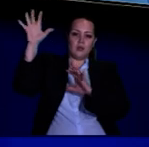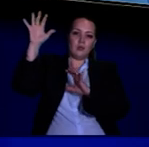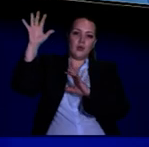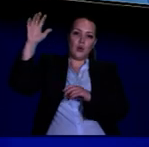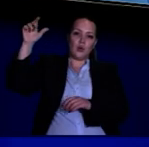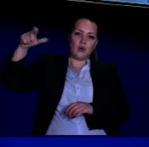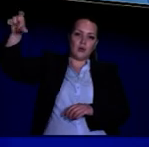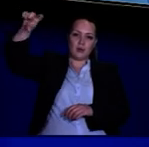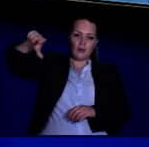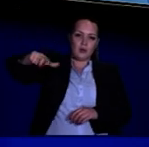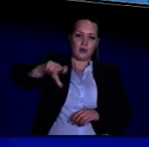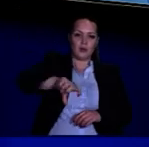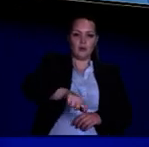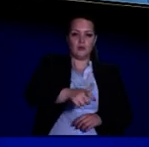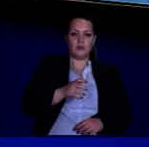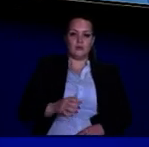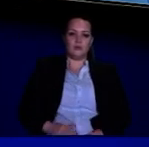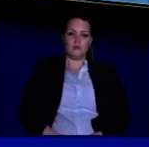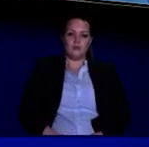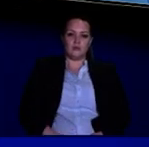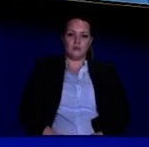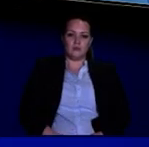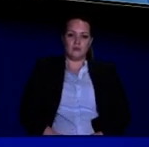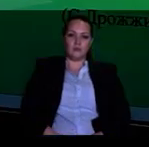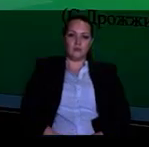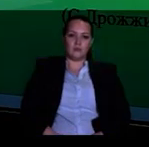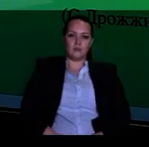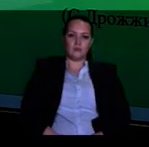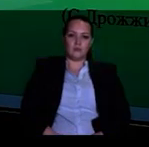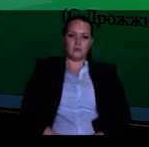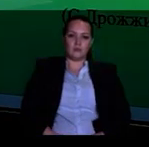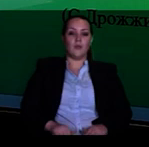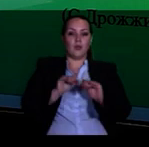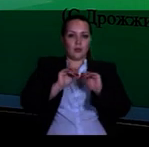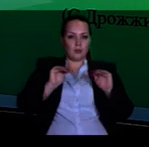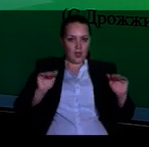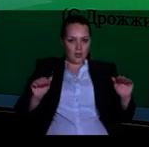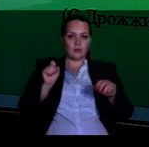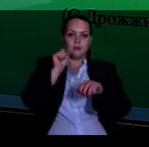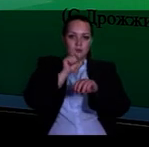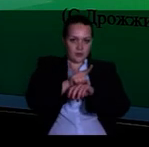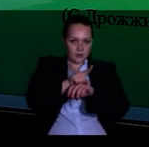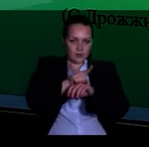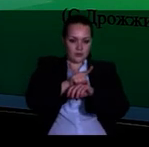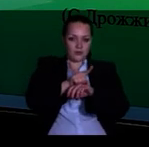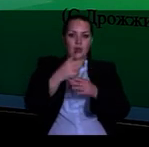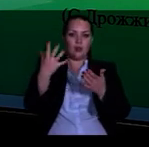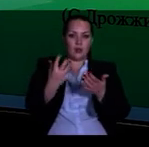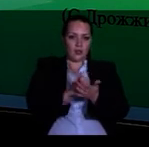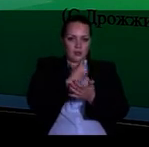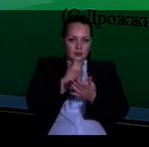льется разговорчивый ручей. Ребята, ваша задача –